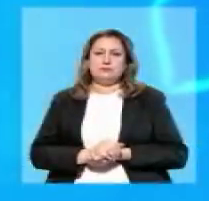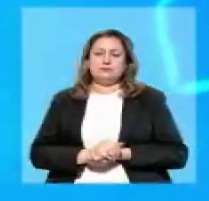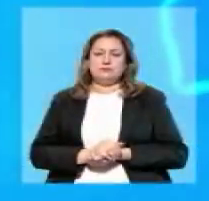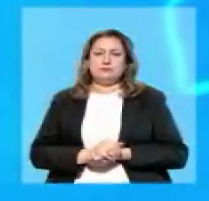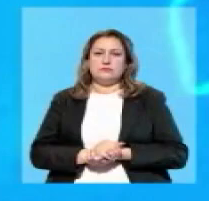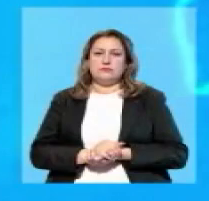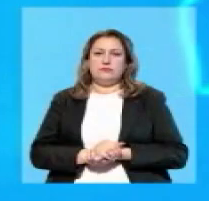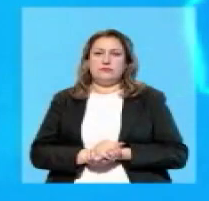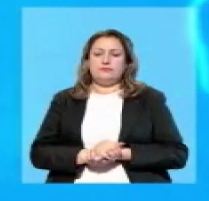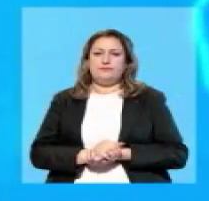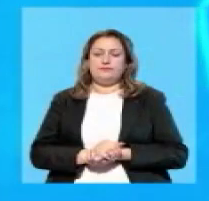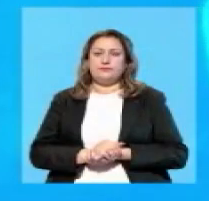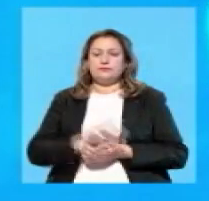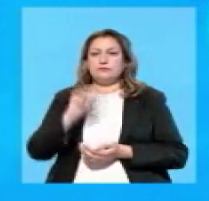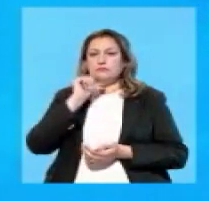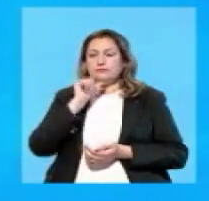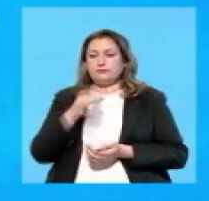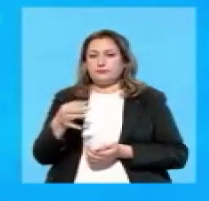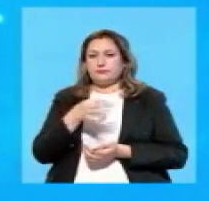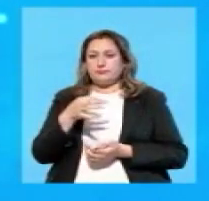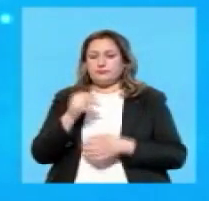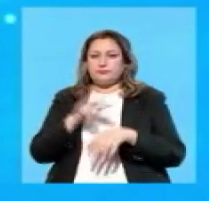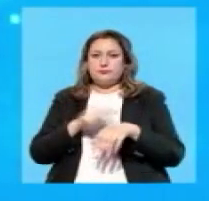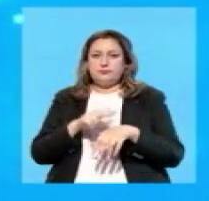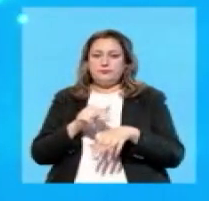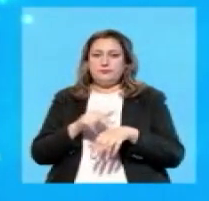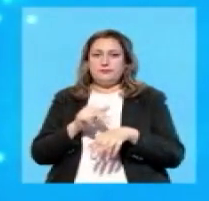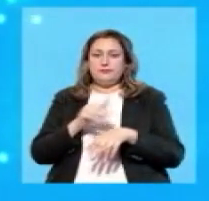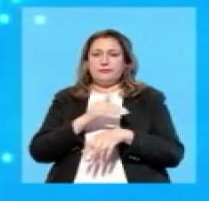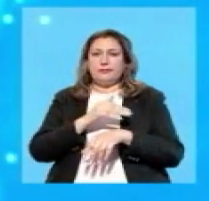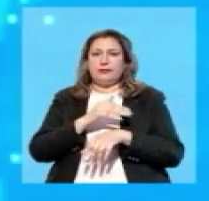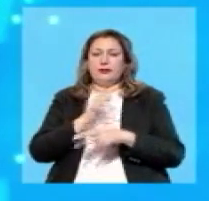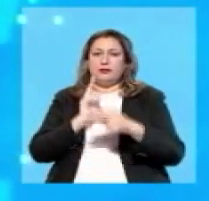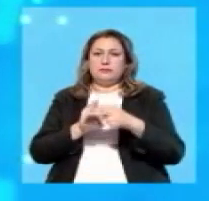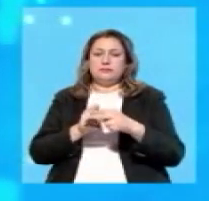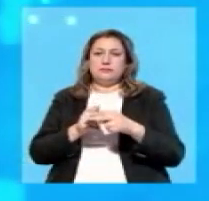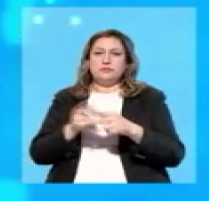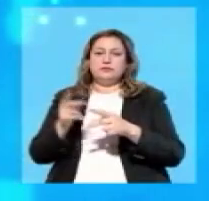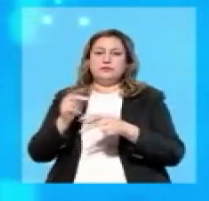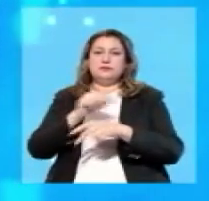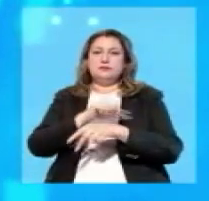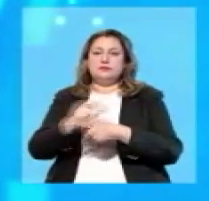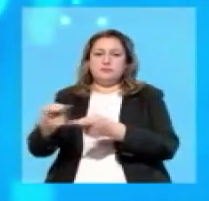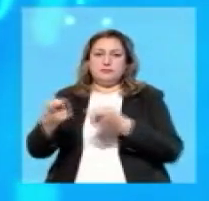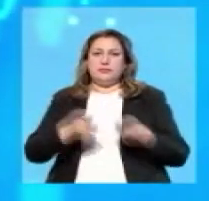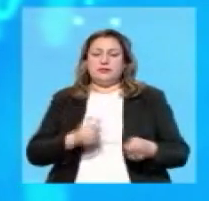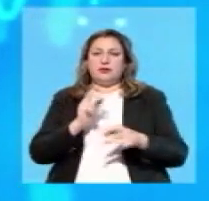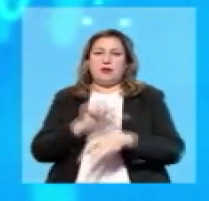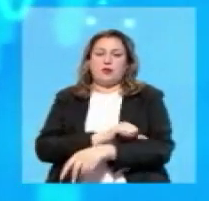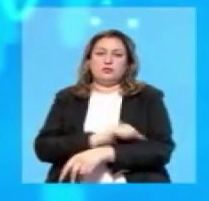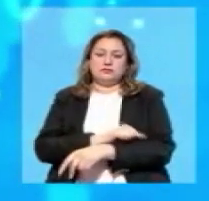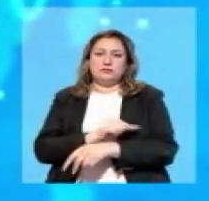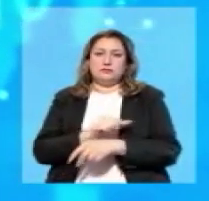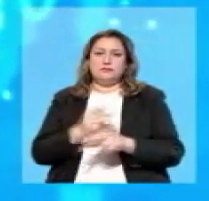Қостанай облысында полицейлер есірткі заттарын жеткізу арнасының жолын кесті. Бұл мәліметті облыстық полиция департаменті бастығы Ерлан